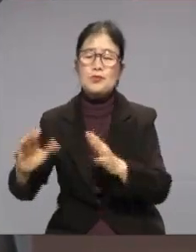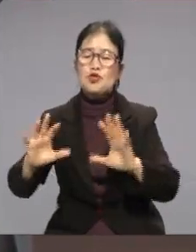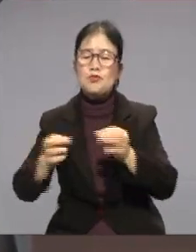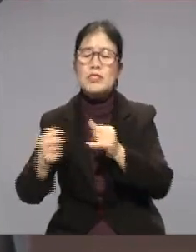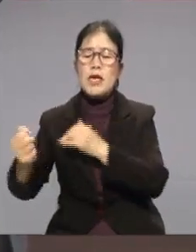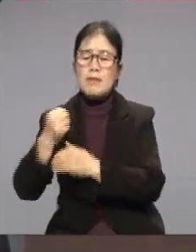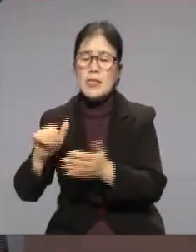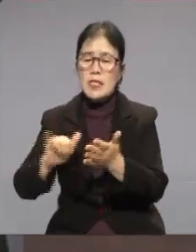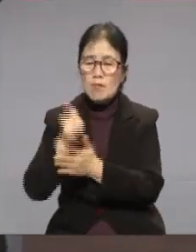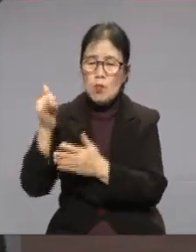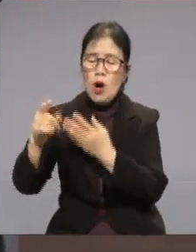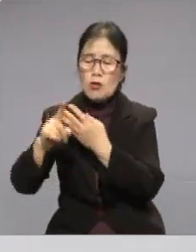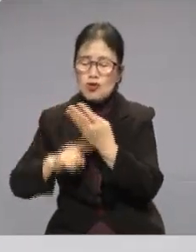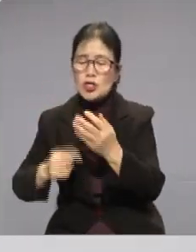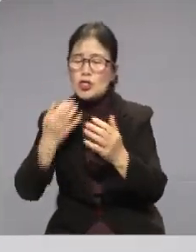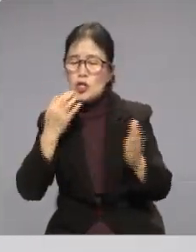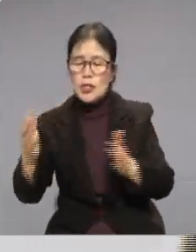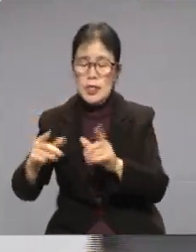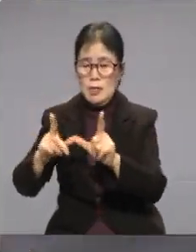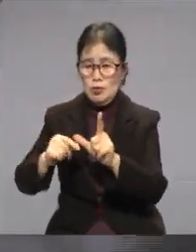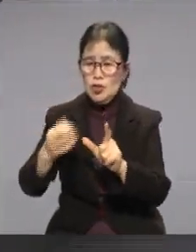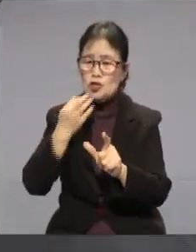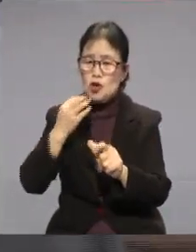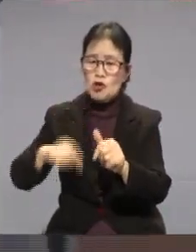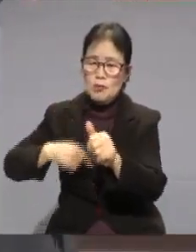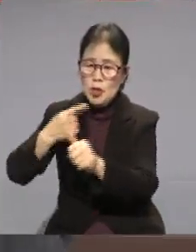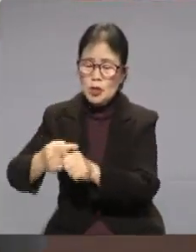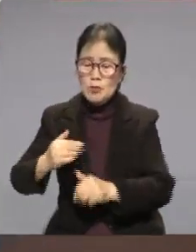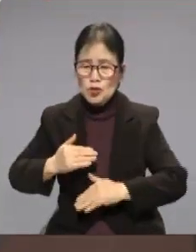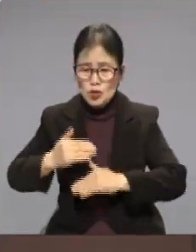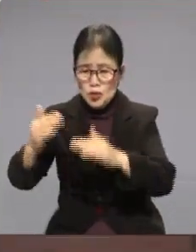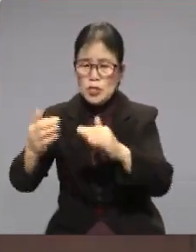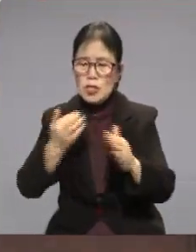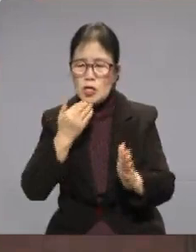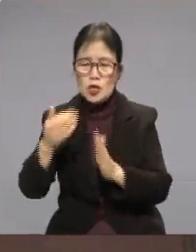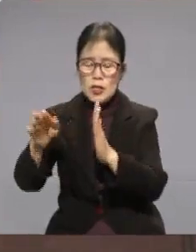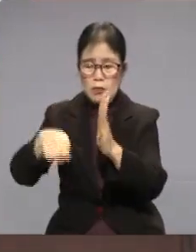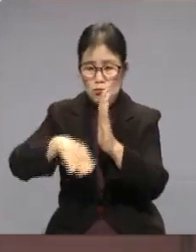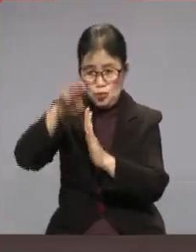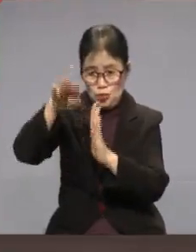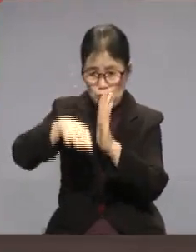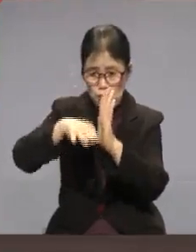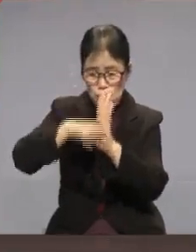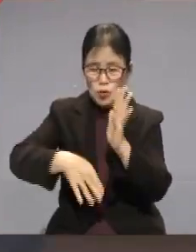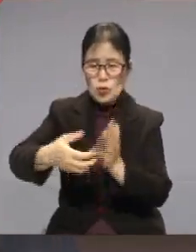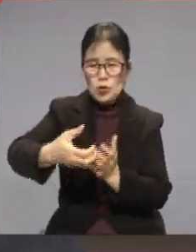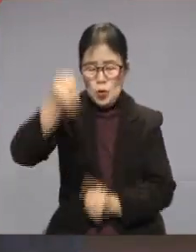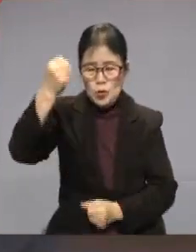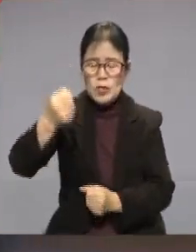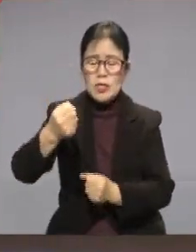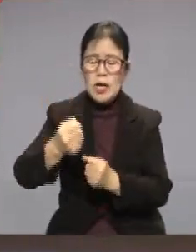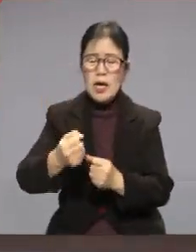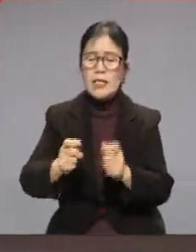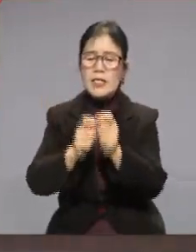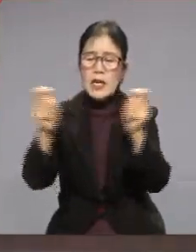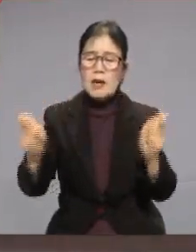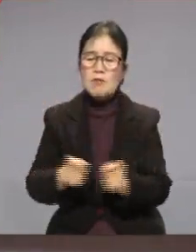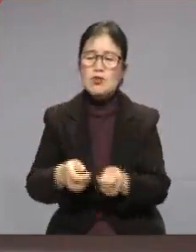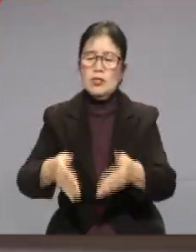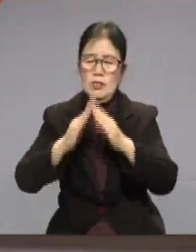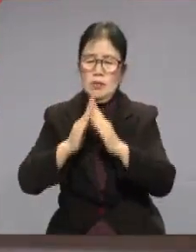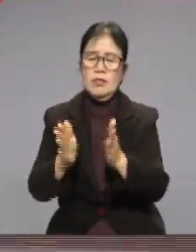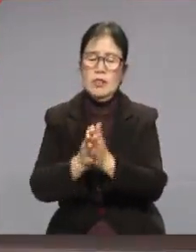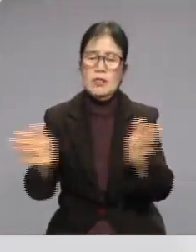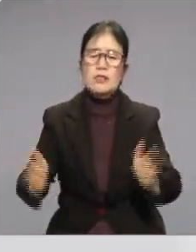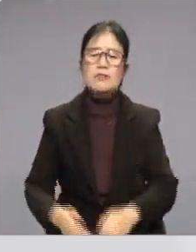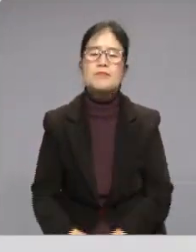국민의힘은 김포와 구리시 등 경기 일부 지역에 서울 편입을 추진하고 경기 분도를 논의할 경기 서울 리노베이션 TF를 본격적으로